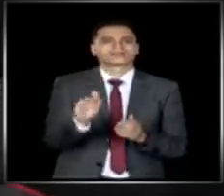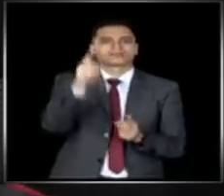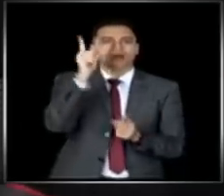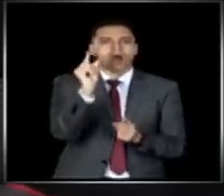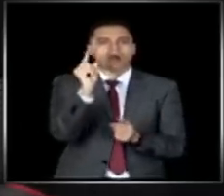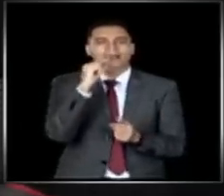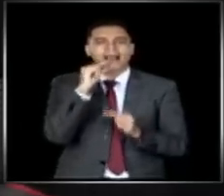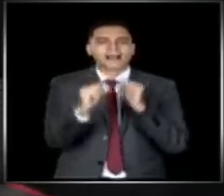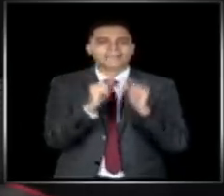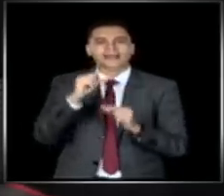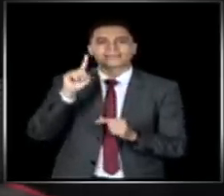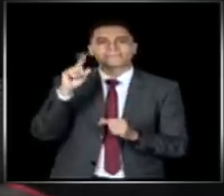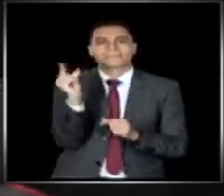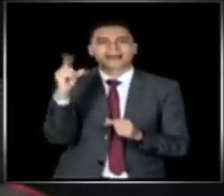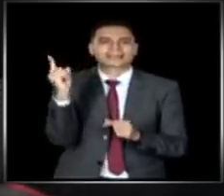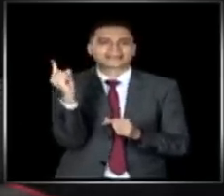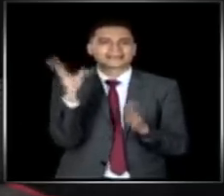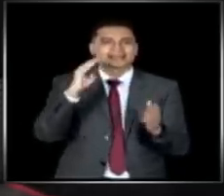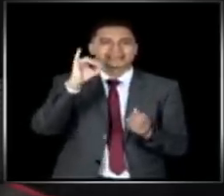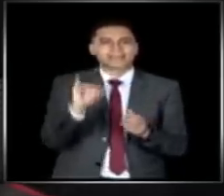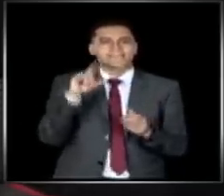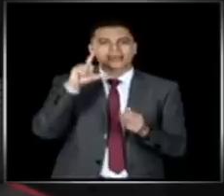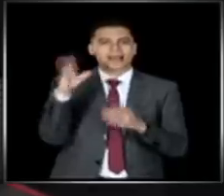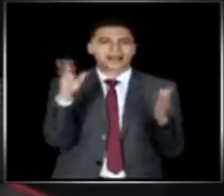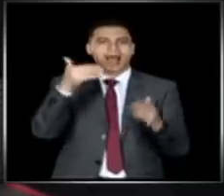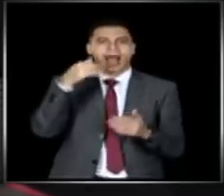كلمات بدر جميل احمد.